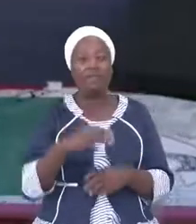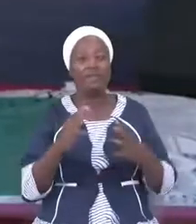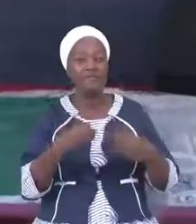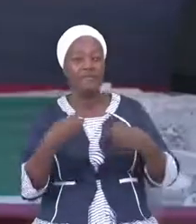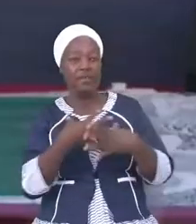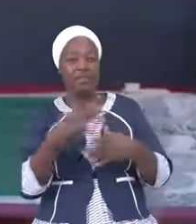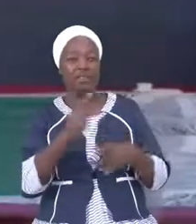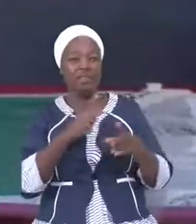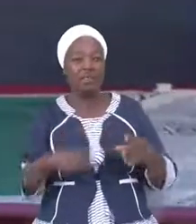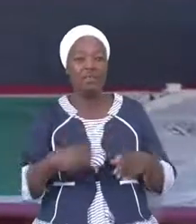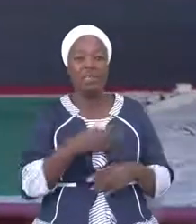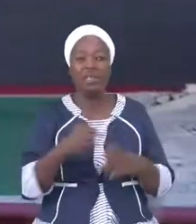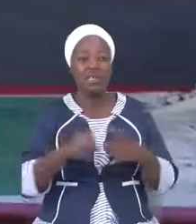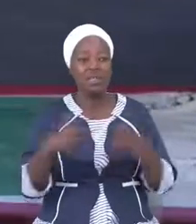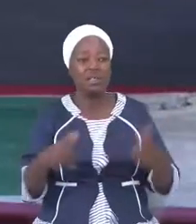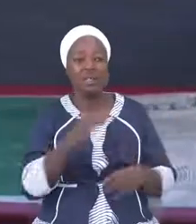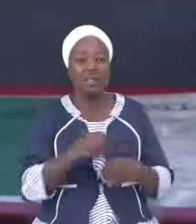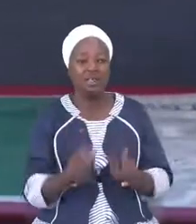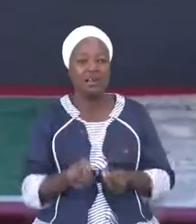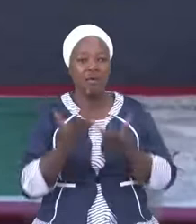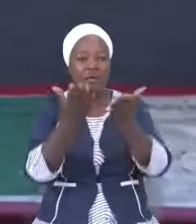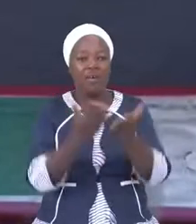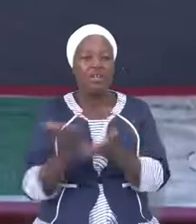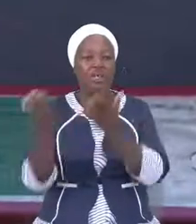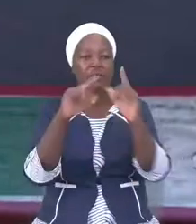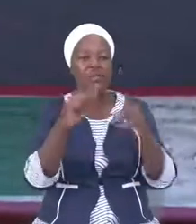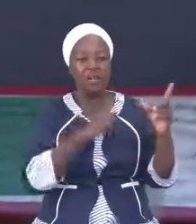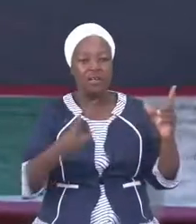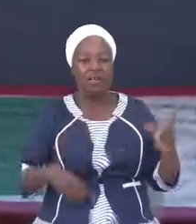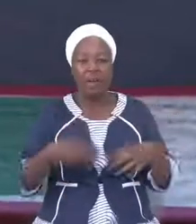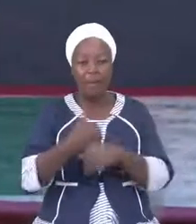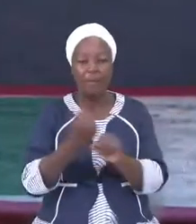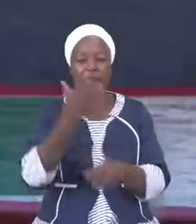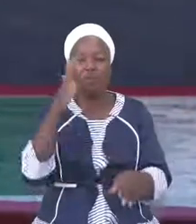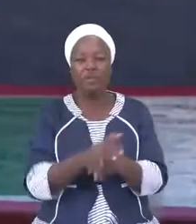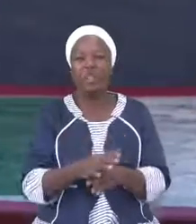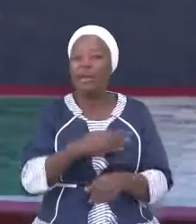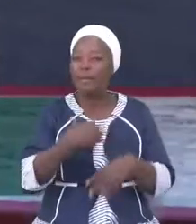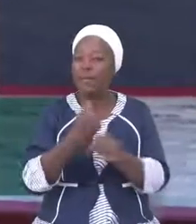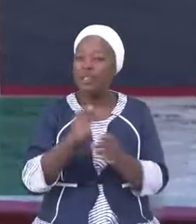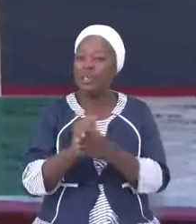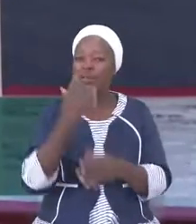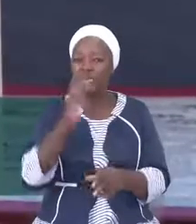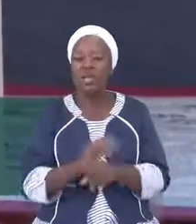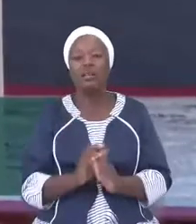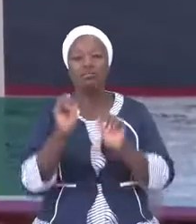l'Éternel et ils offrirent un sacrifice à l'Éternel.